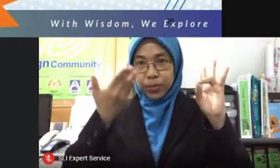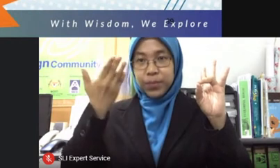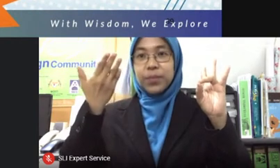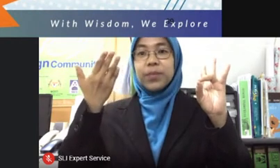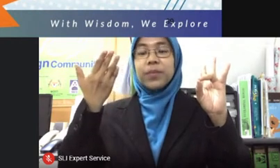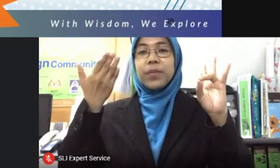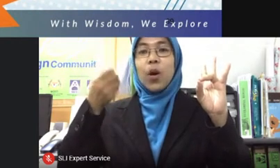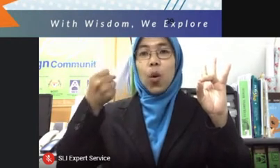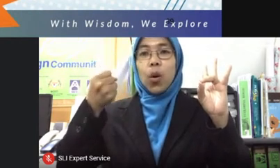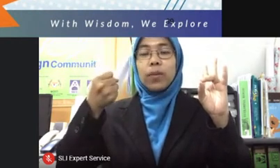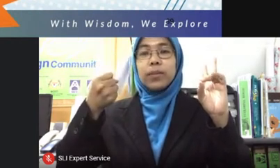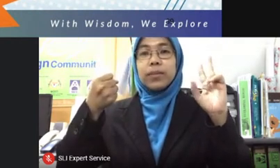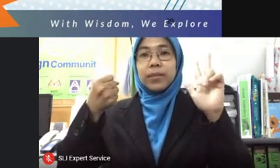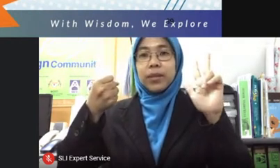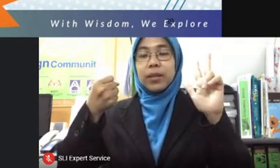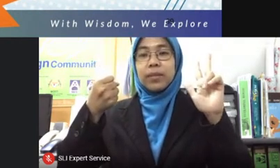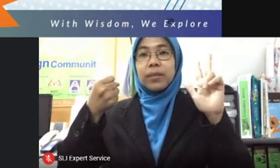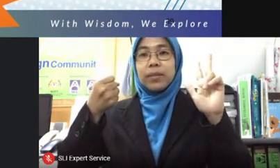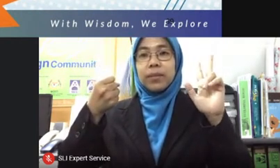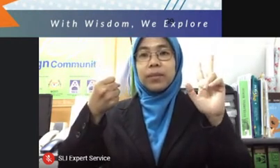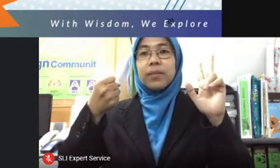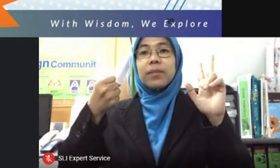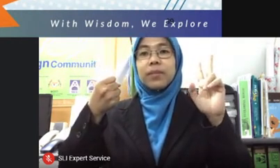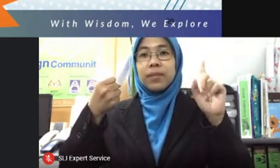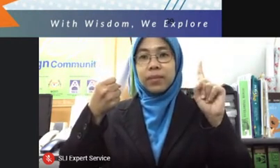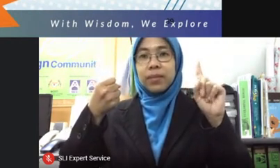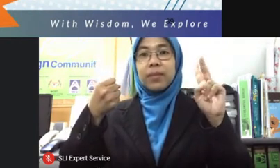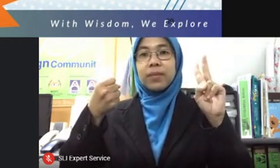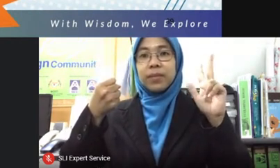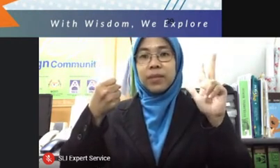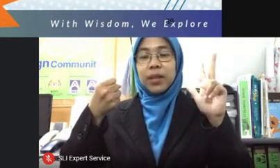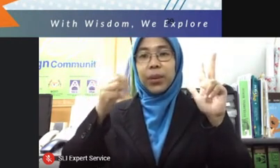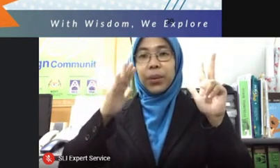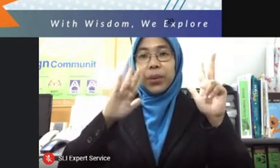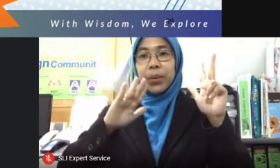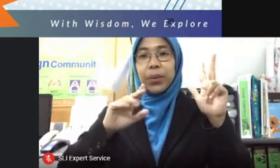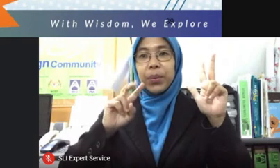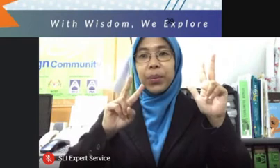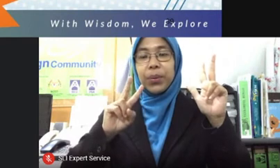1, 2, 3, 4, 5, 6, 7. Hold. 2, 3. Exhale.